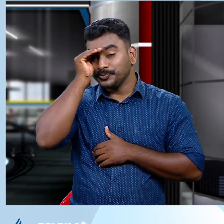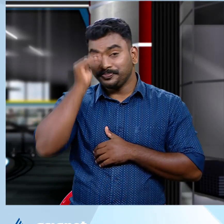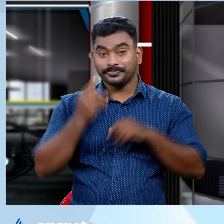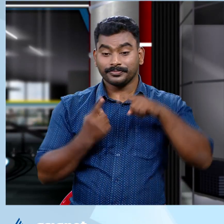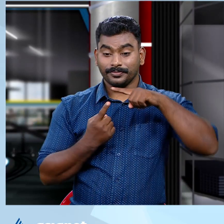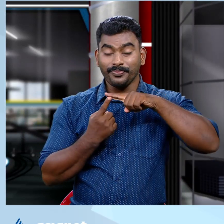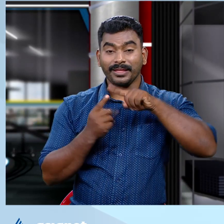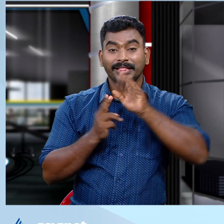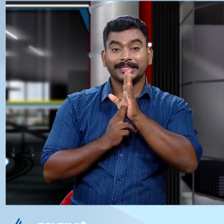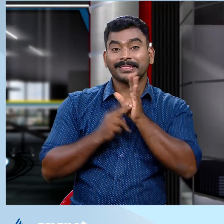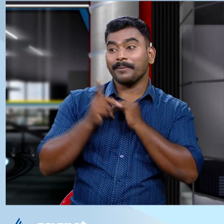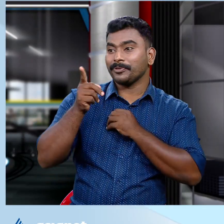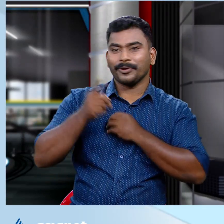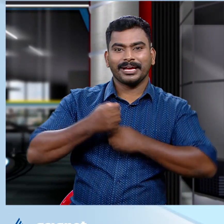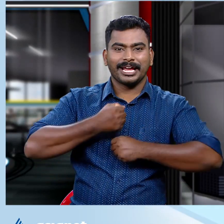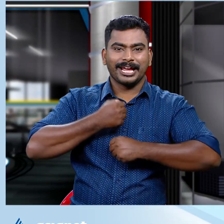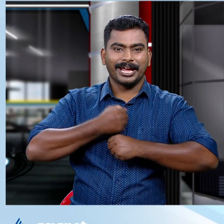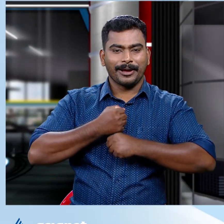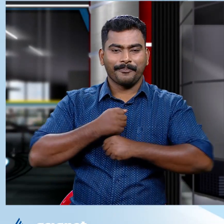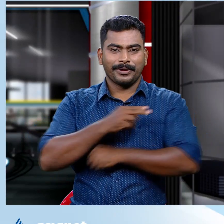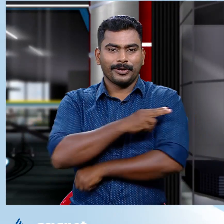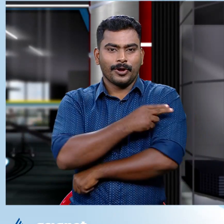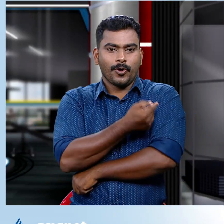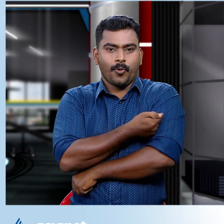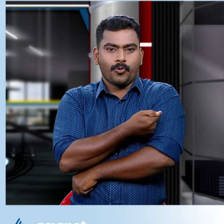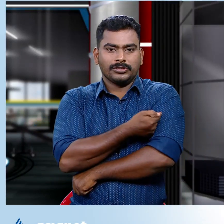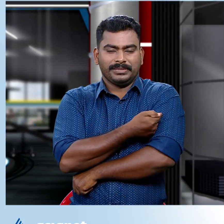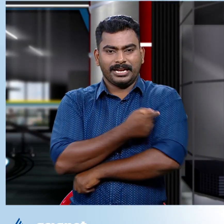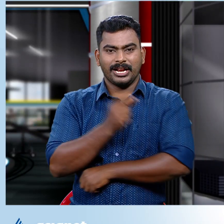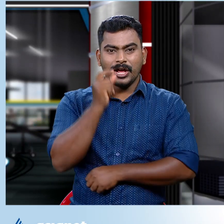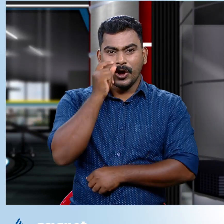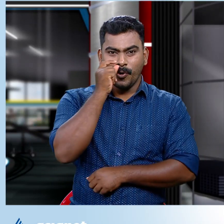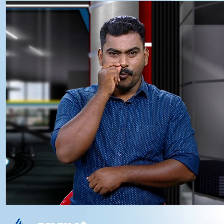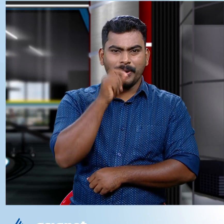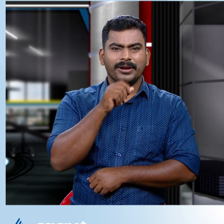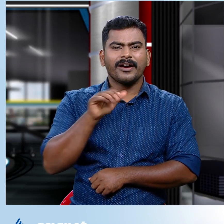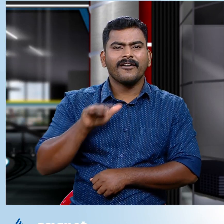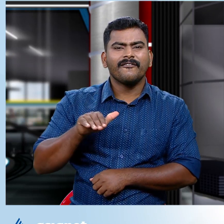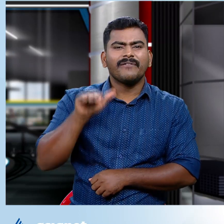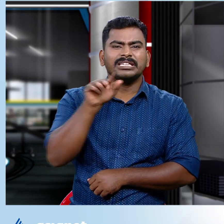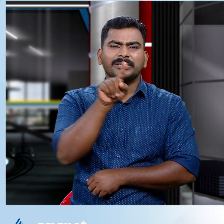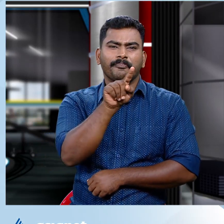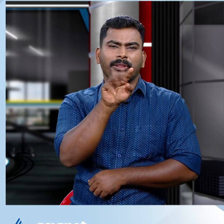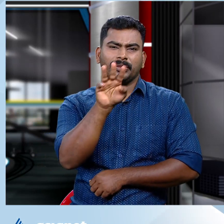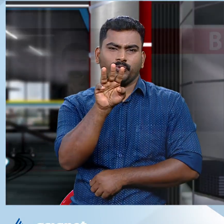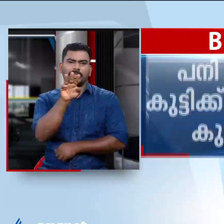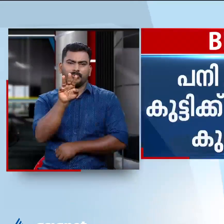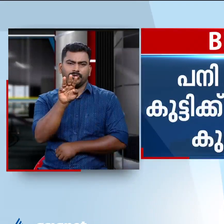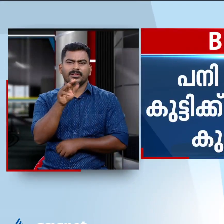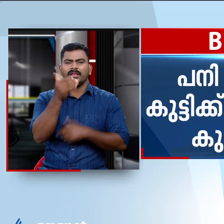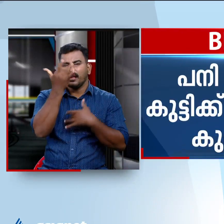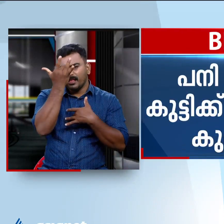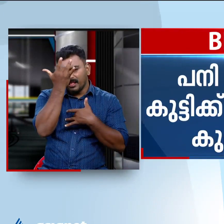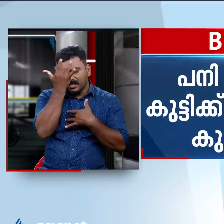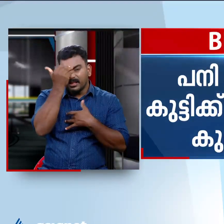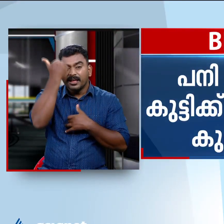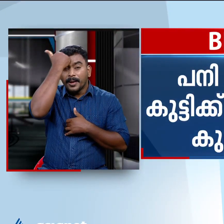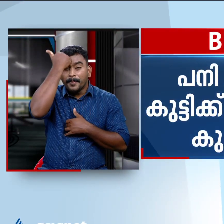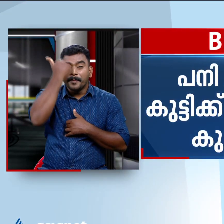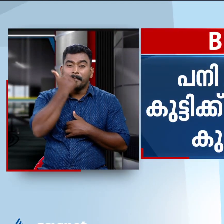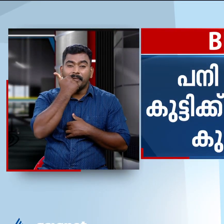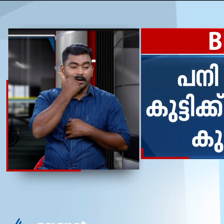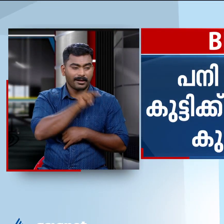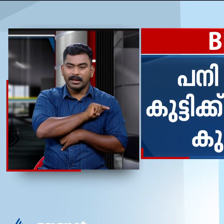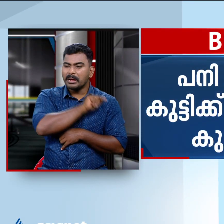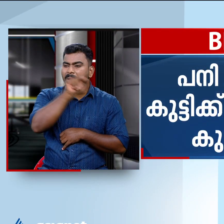തമിഴ്നാട് കടലൂരിലെ സർക്കാർ ആശുപത്രിയിൽ പനി ചികിത്സയ്ക്കെത്തിയ 13-കാരിക്ക് നൽകിയത് പേവിഷബാധയ്ക്കുള്ള കുത്തിവയ്പ്. കുത്തിവയ്പ്പിന് പിന്നാലെ പെൺകുട്ടി തളർന്നു